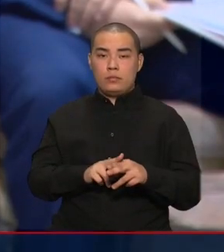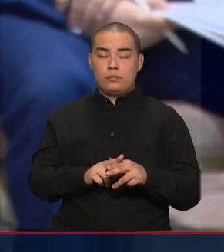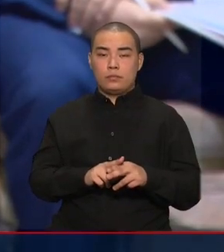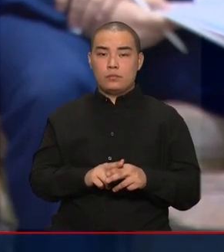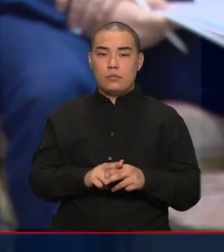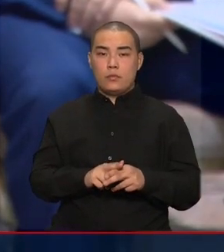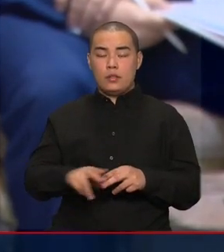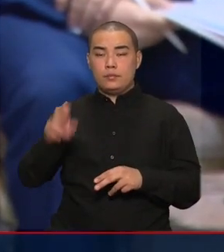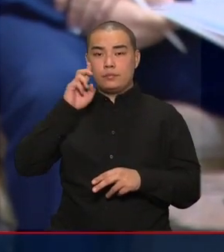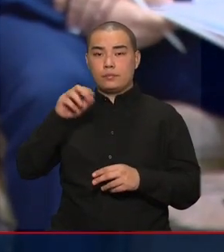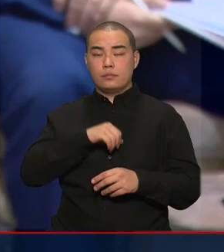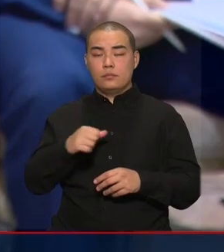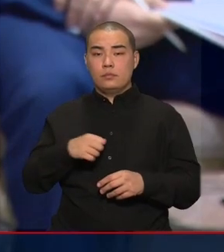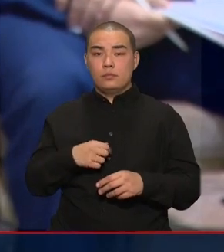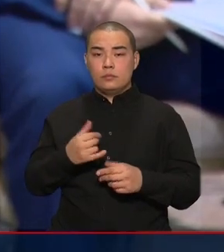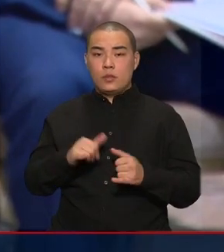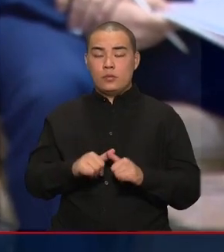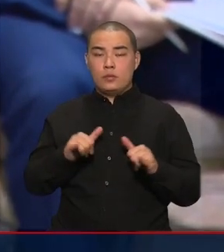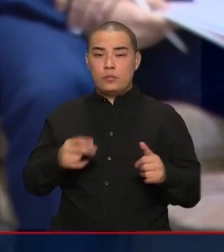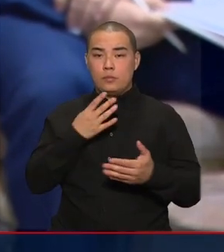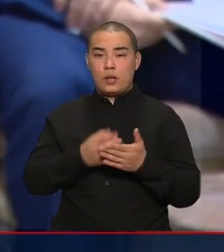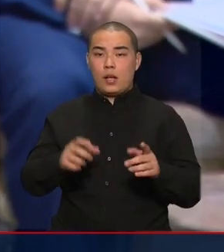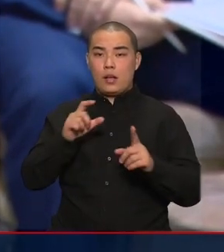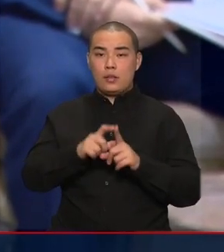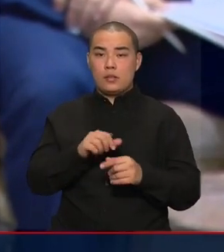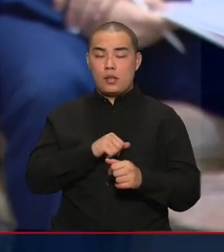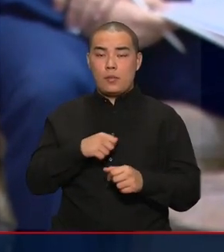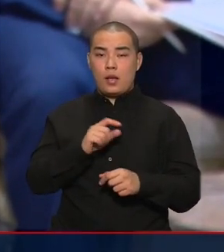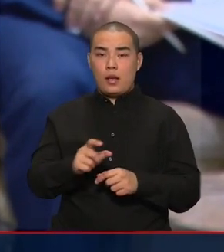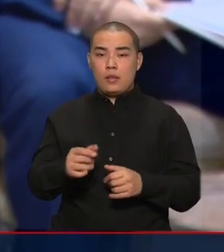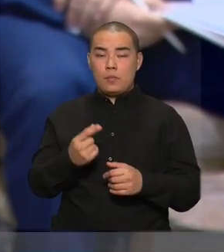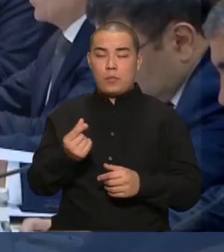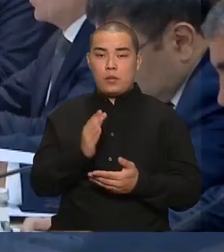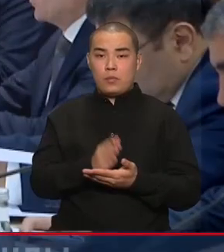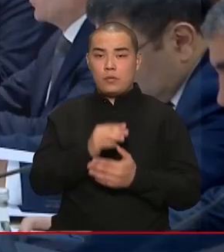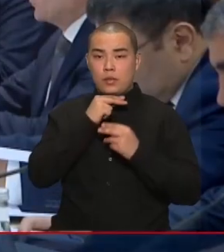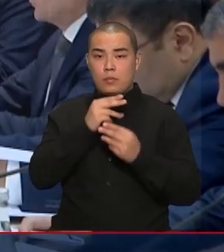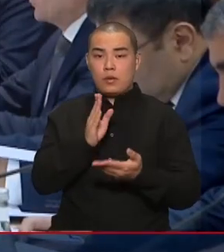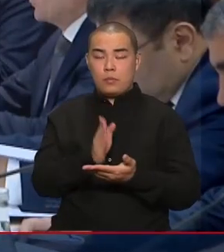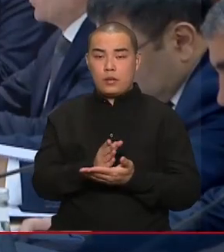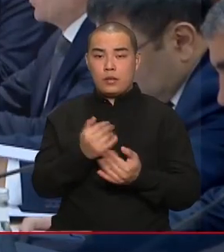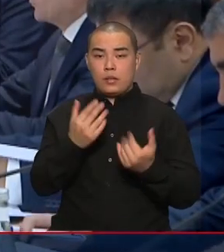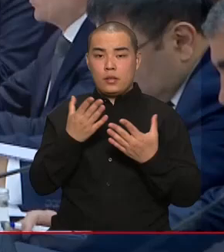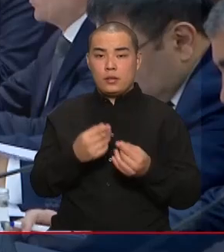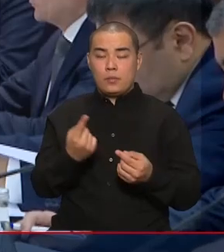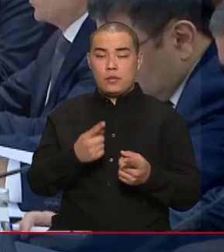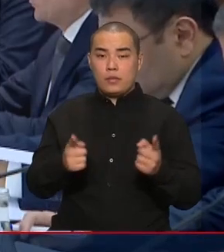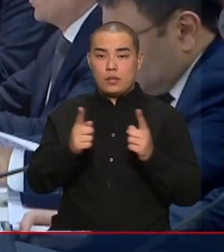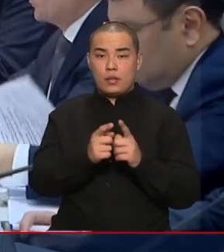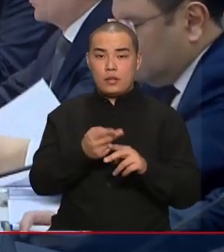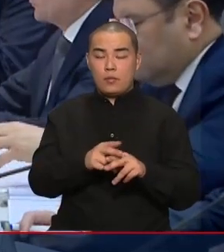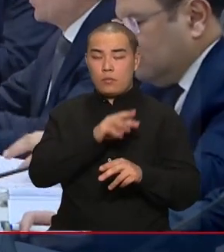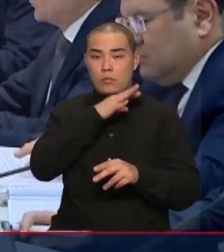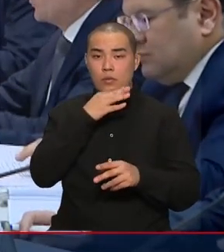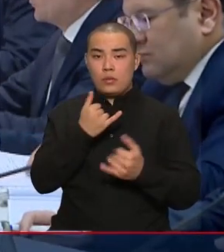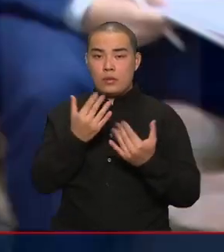елдеріміз арасындағы одақтастық пен стратегиялық әріптестікті дамытуға ерекше мән береді. Бүгінгі кездесу біздің көп